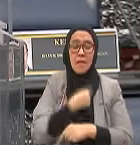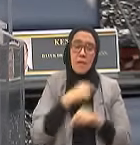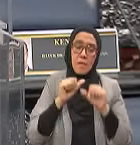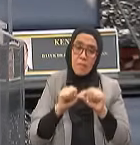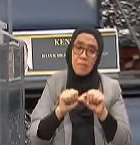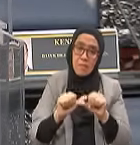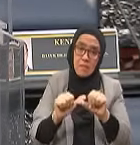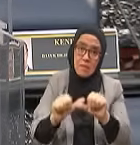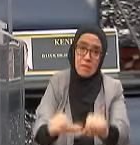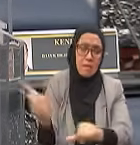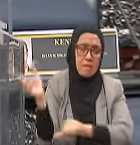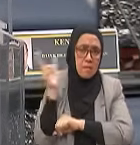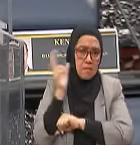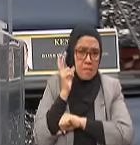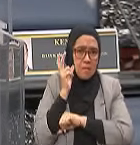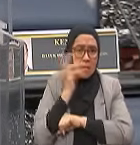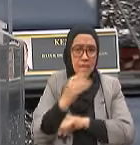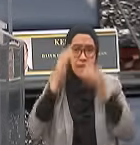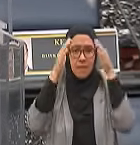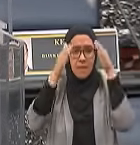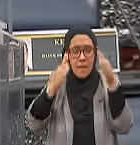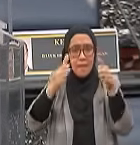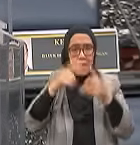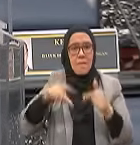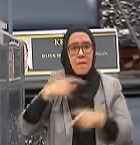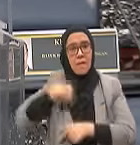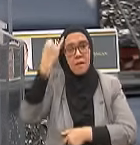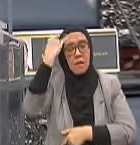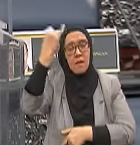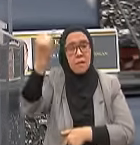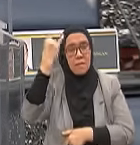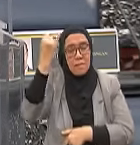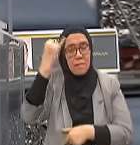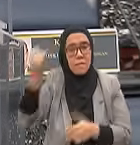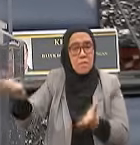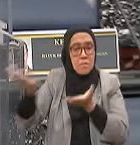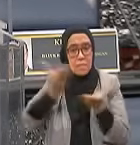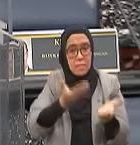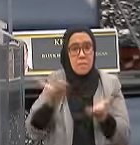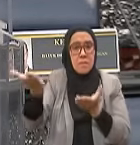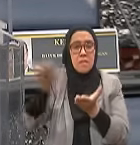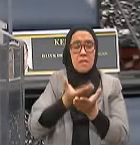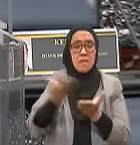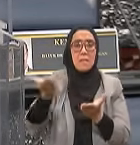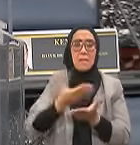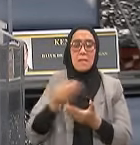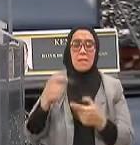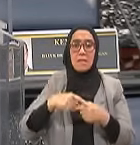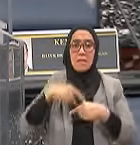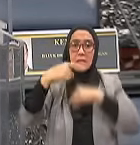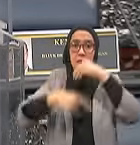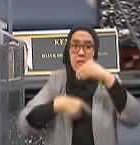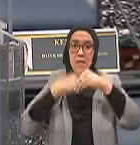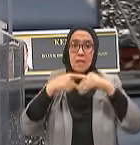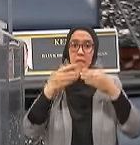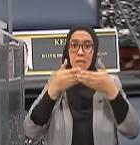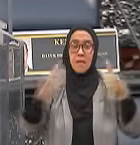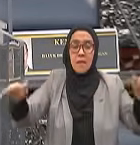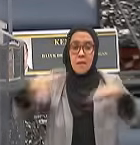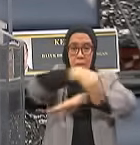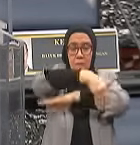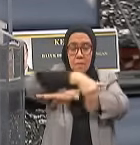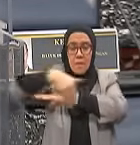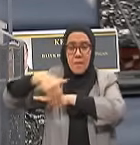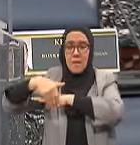tentang pandangan dan juga pendapat Yang disuarakan berkenaan dengan pembukaan sempadan yang disebut oleh